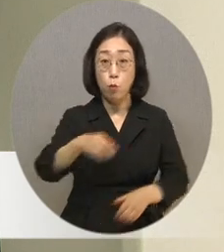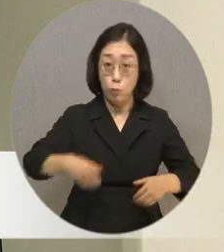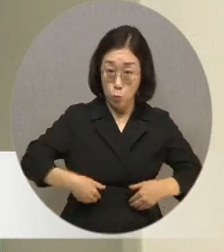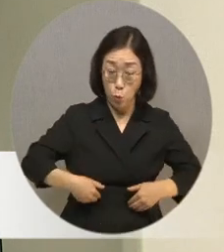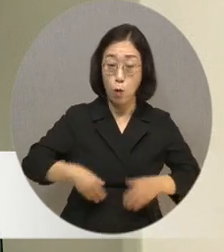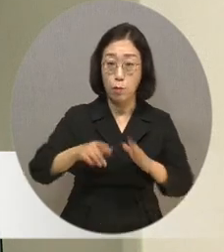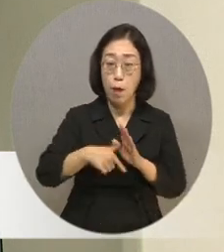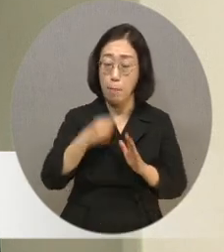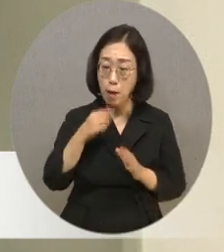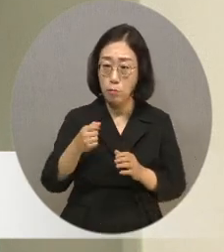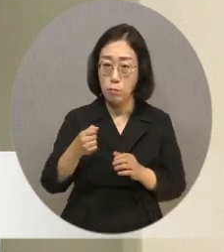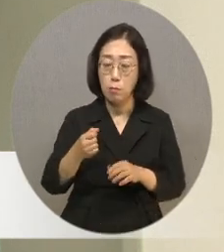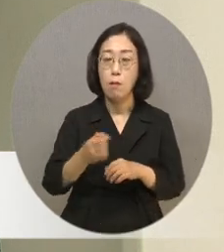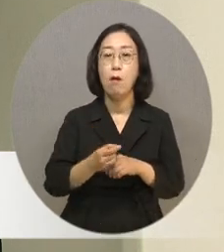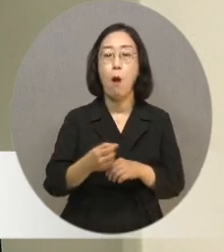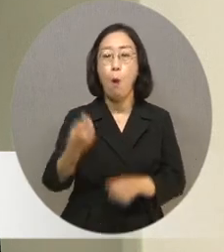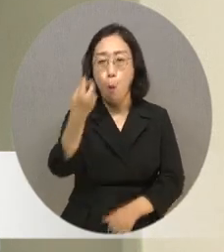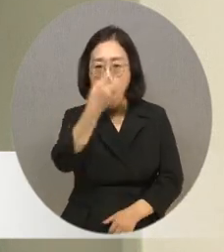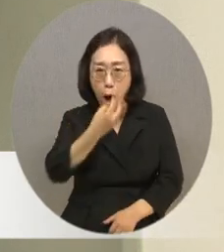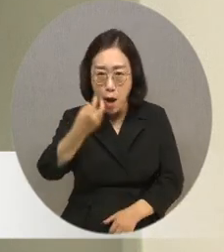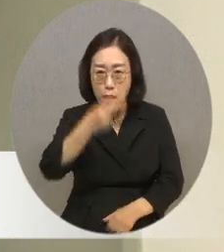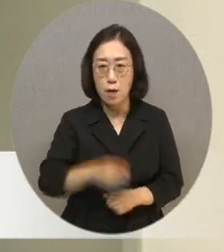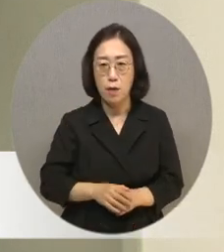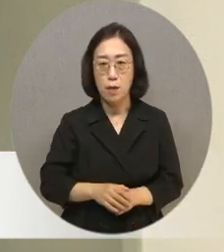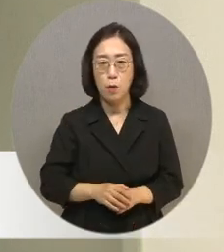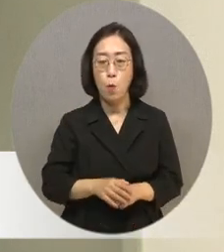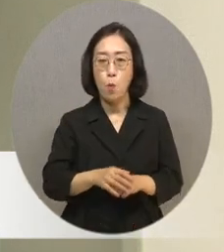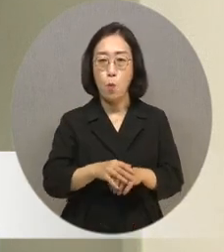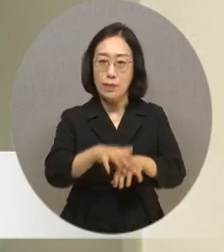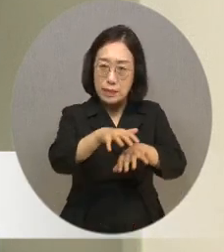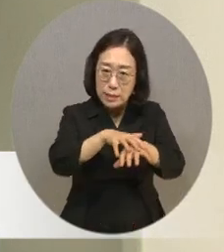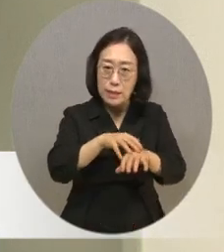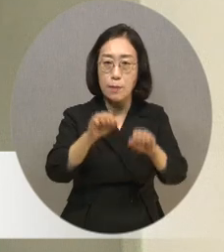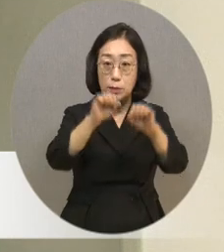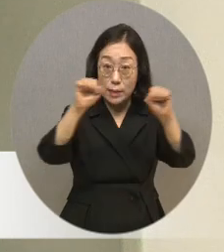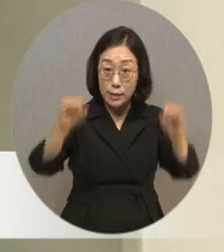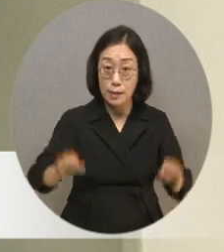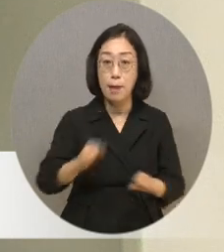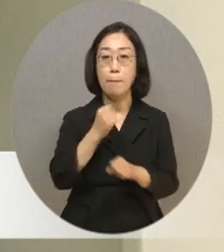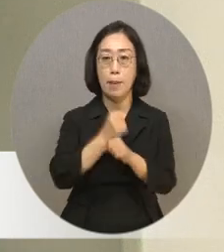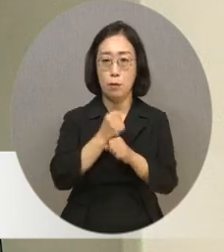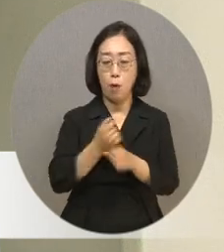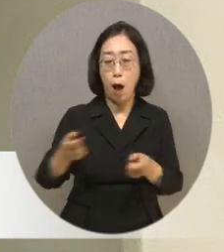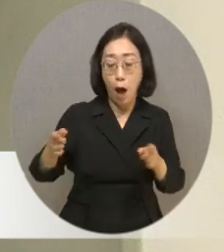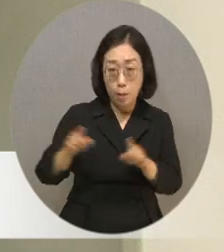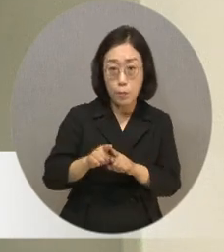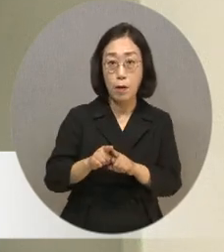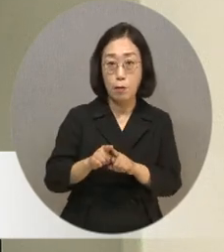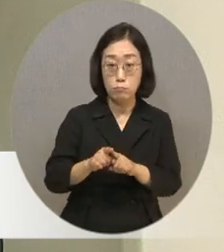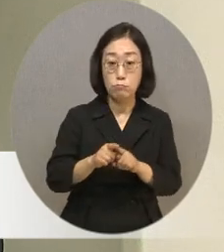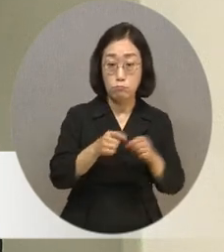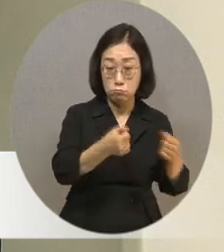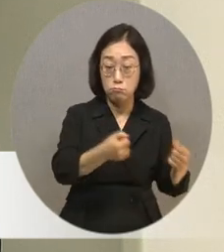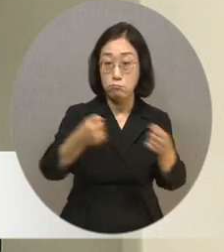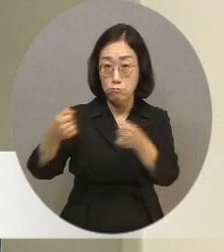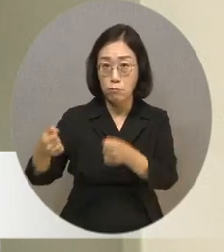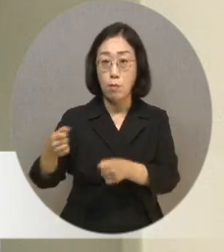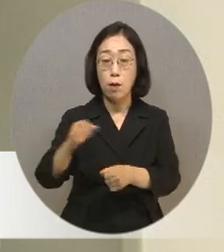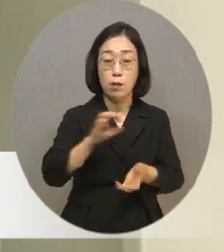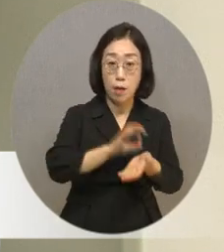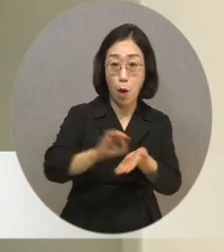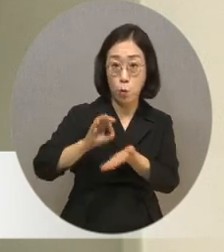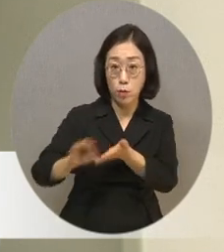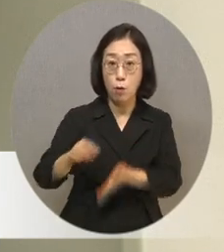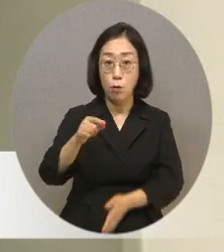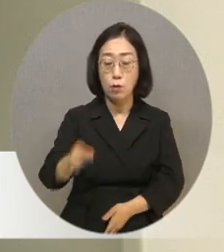차량을 구매해서 그거를 관리하고 시스템을 만들고 또 그거를 함께 나눠 쓸 수 있는 시스템을 만들었다는